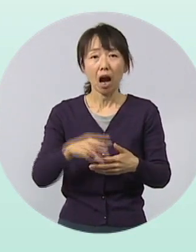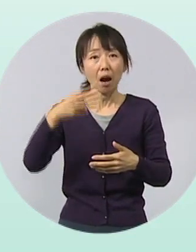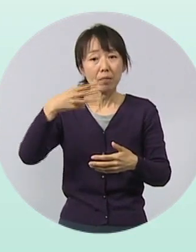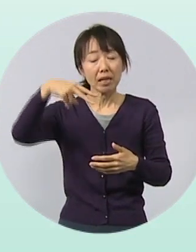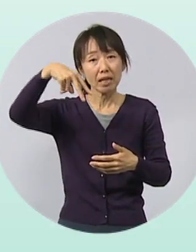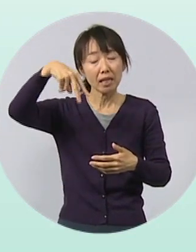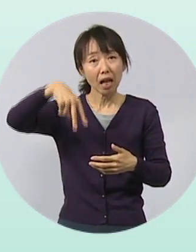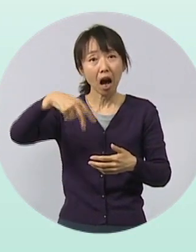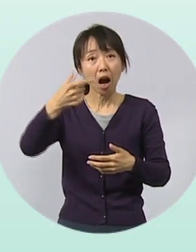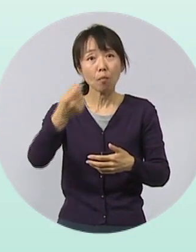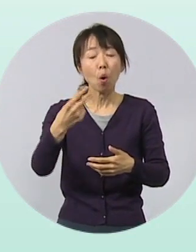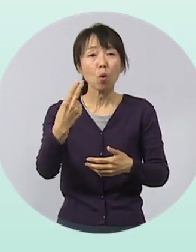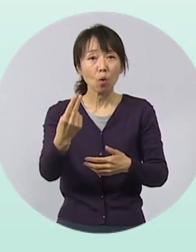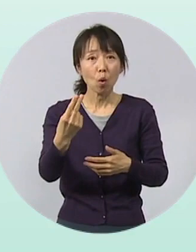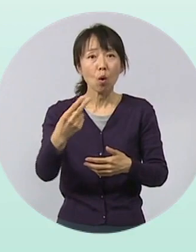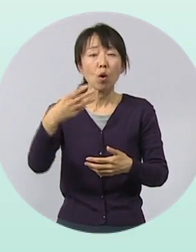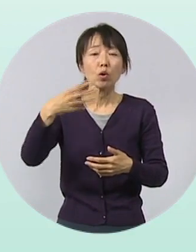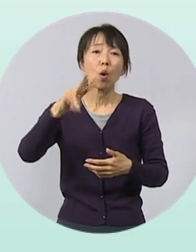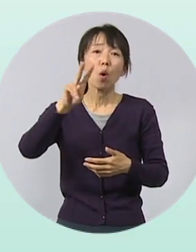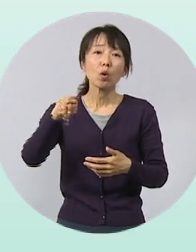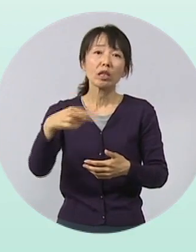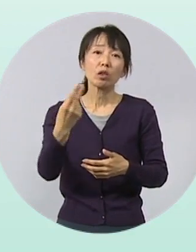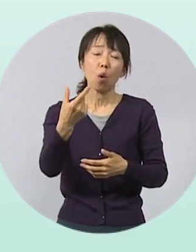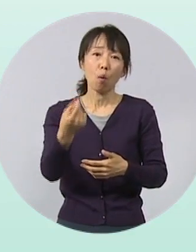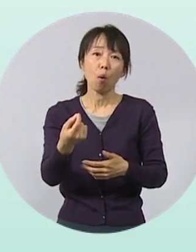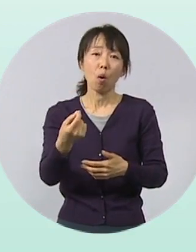に上洛するところを描いています。